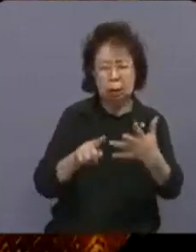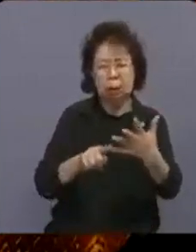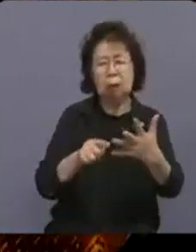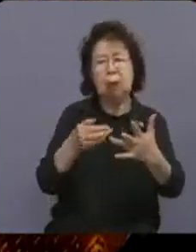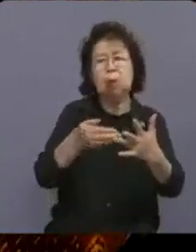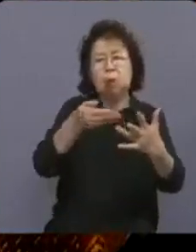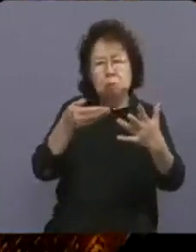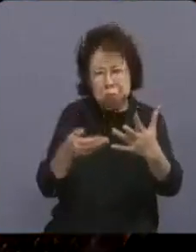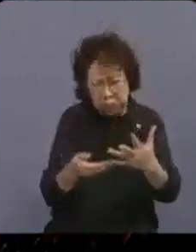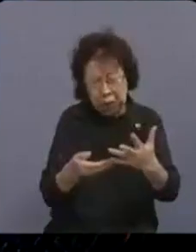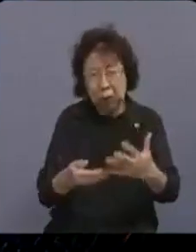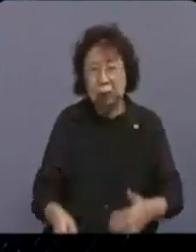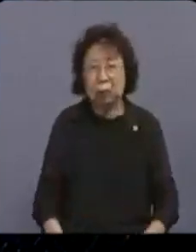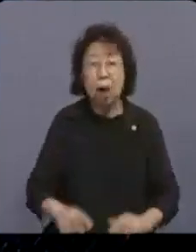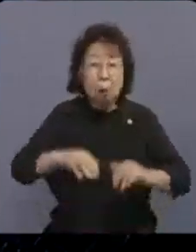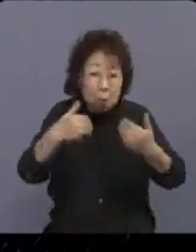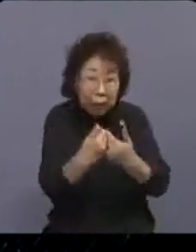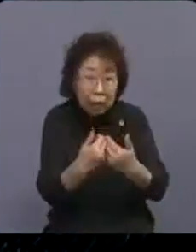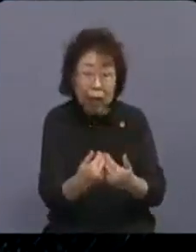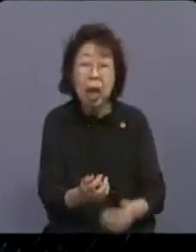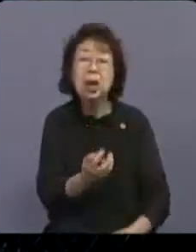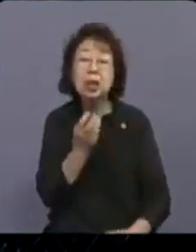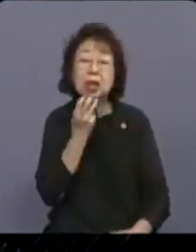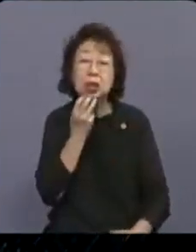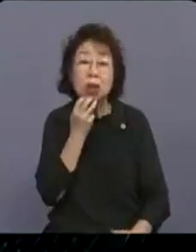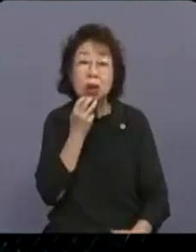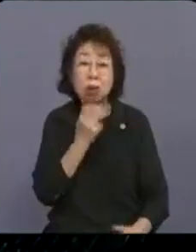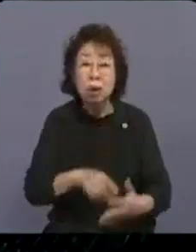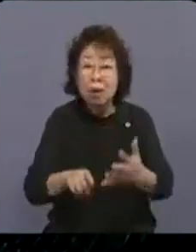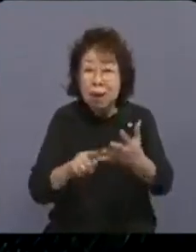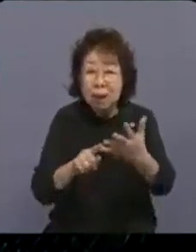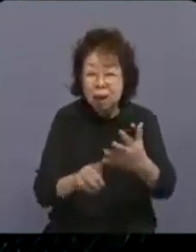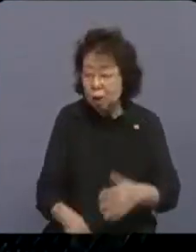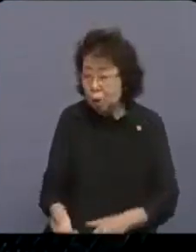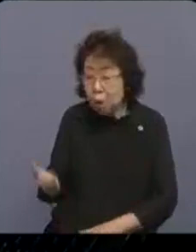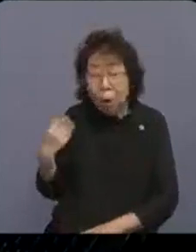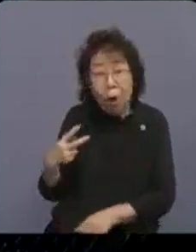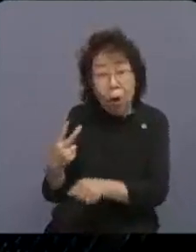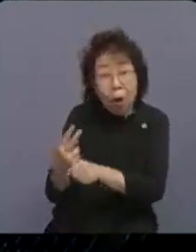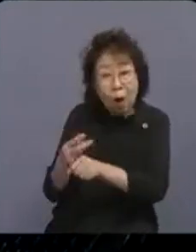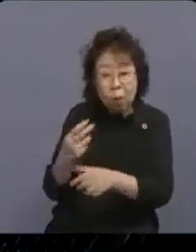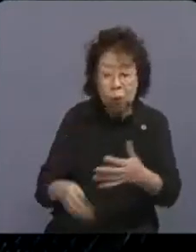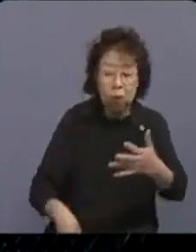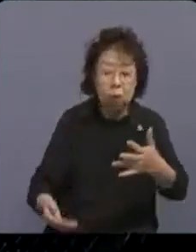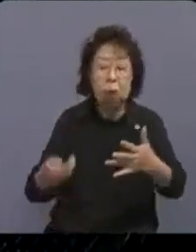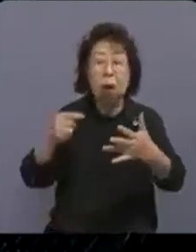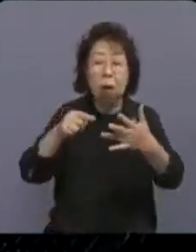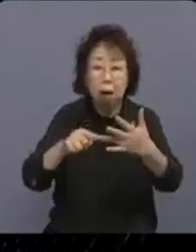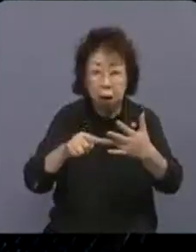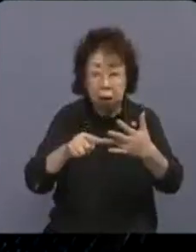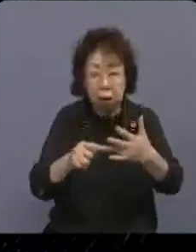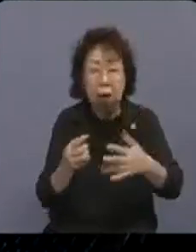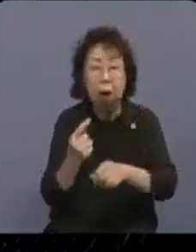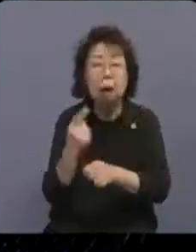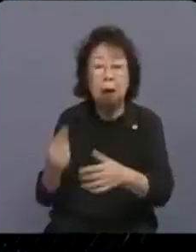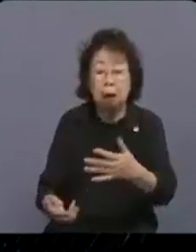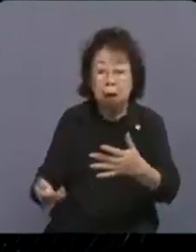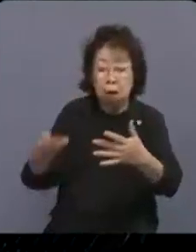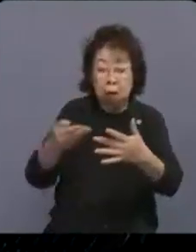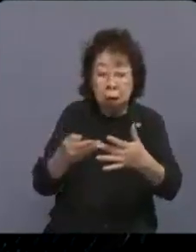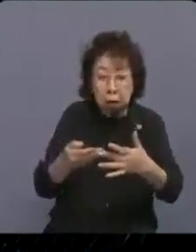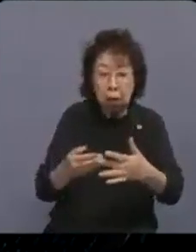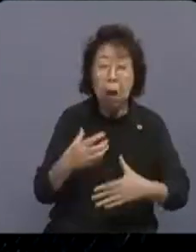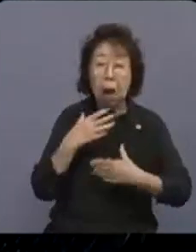떨어졌습니다. 반면 최하 등급을 받아온 서울은 2020년 4등급, 지난해 3등급으로